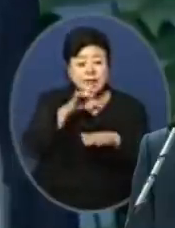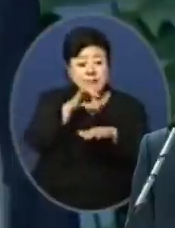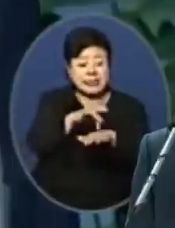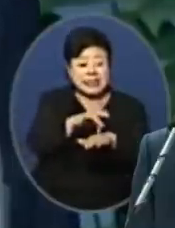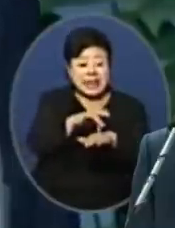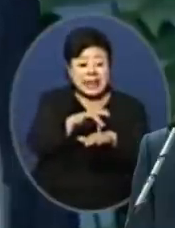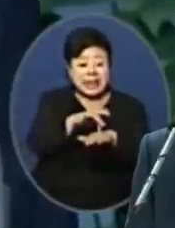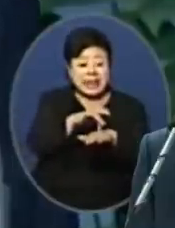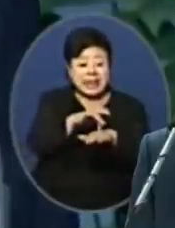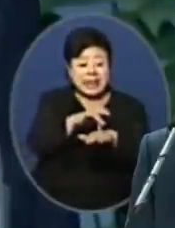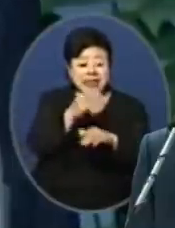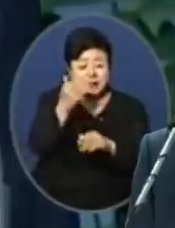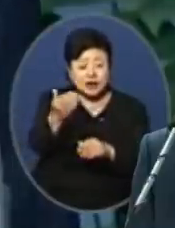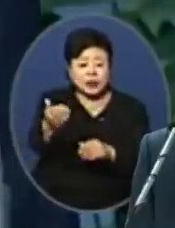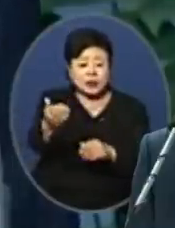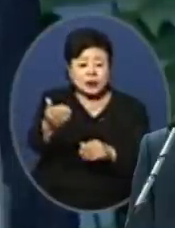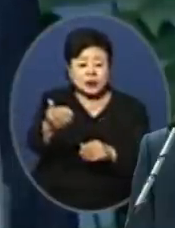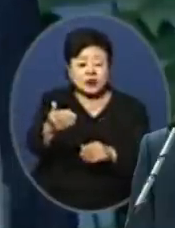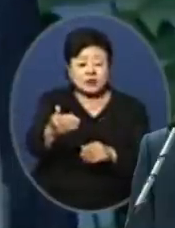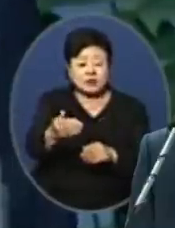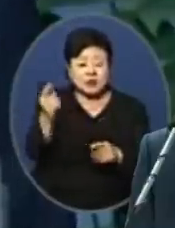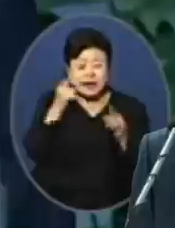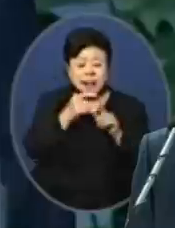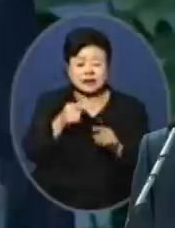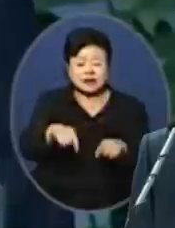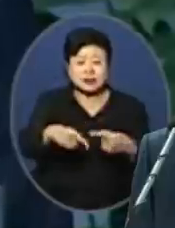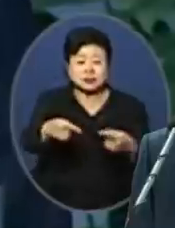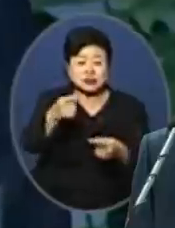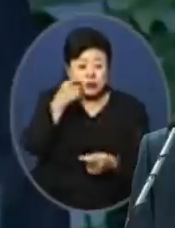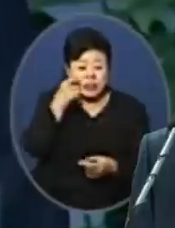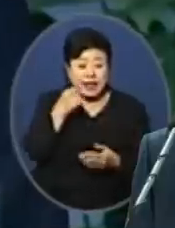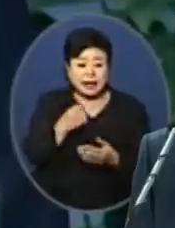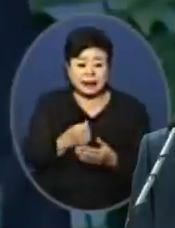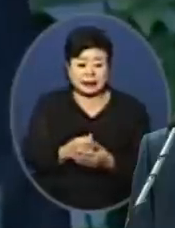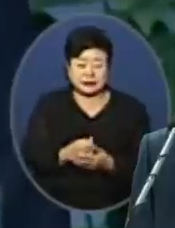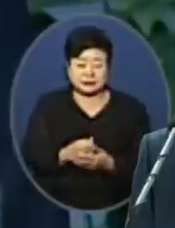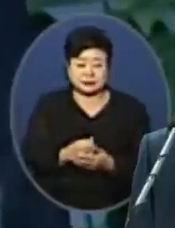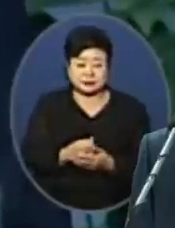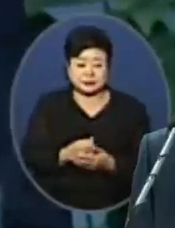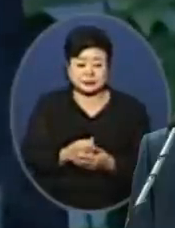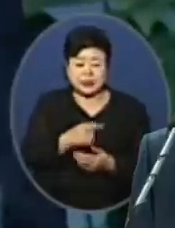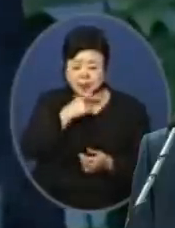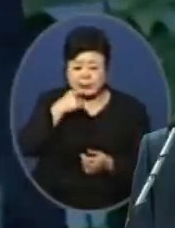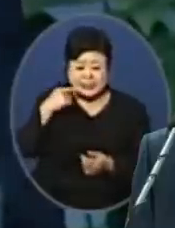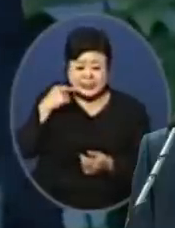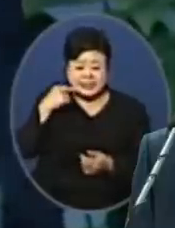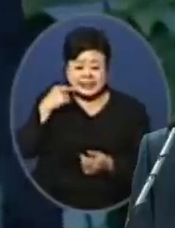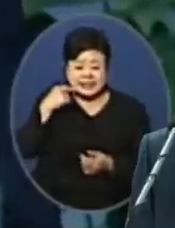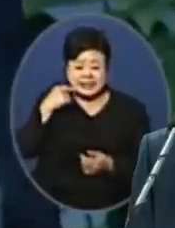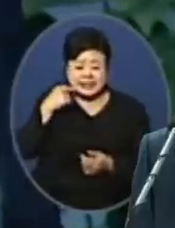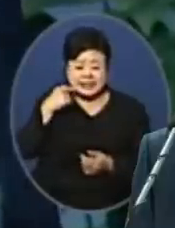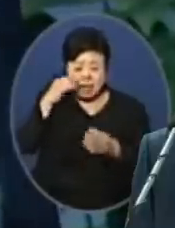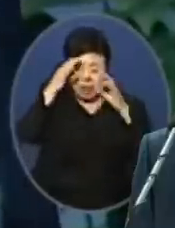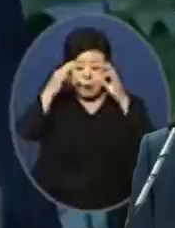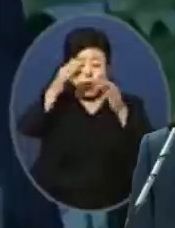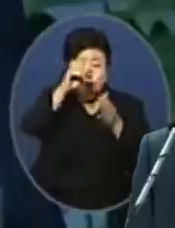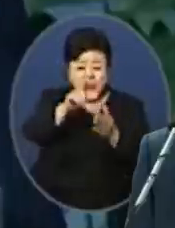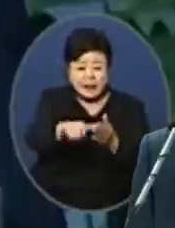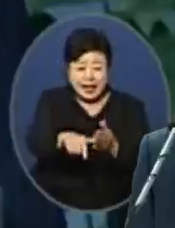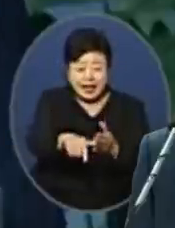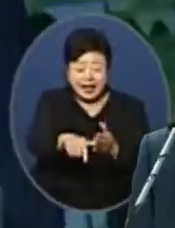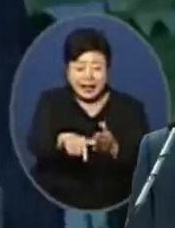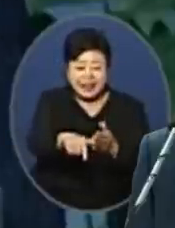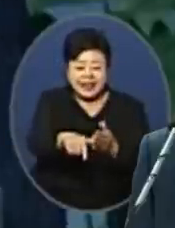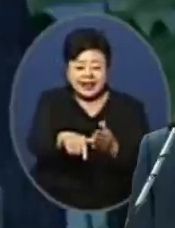마귀가 여러분을 해하러 들어오지 못한다는 것입니다. 이 피를 볼 때